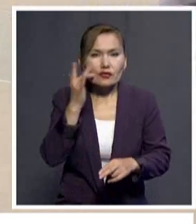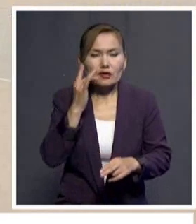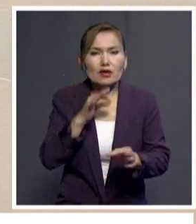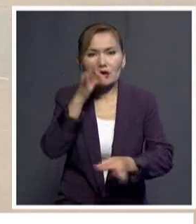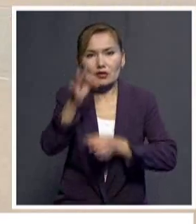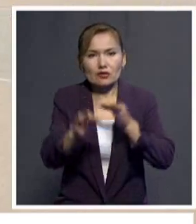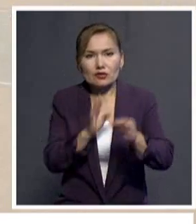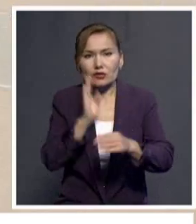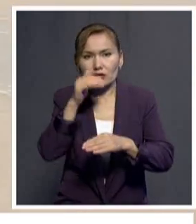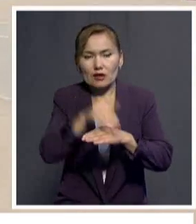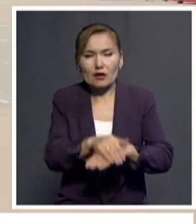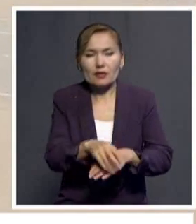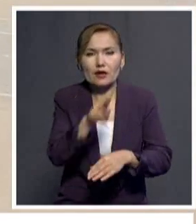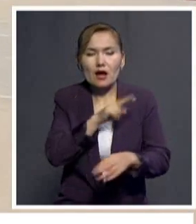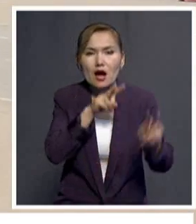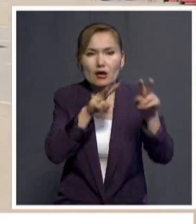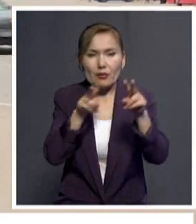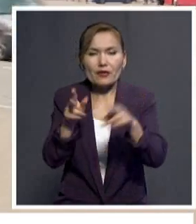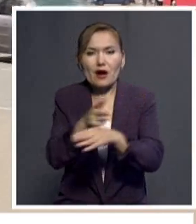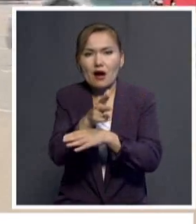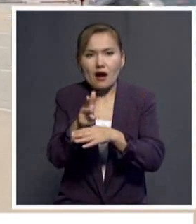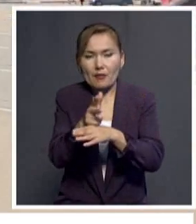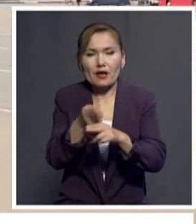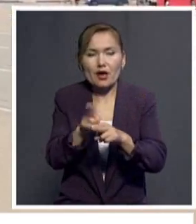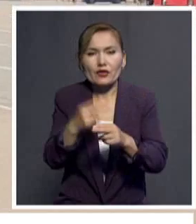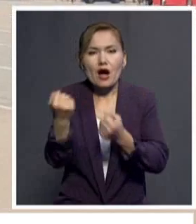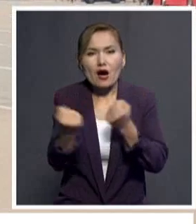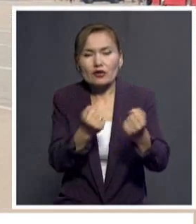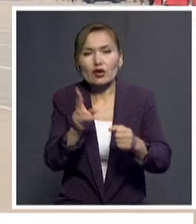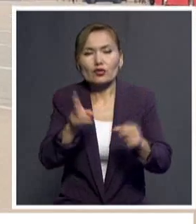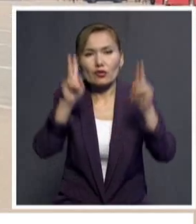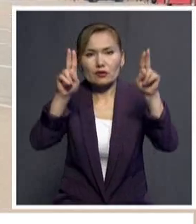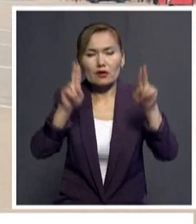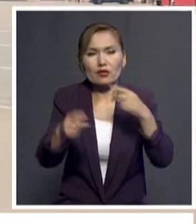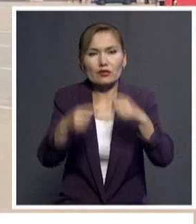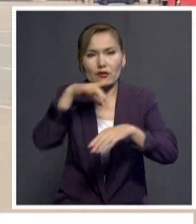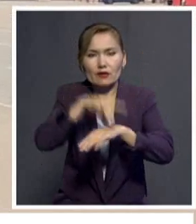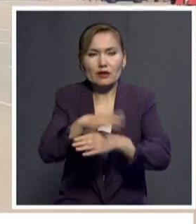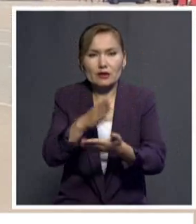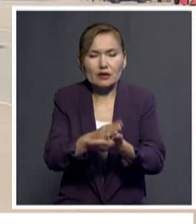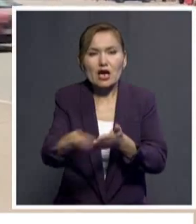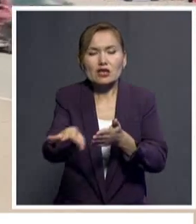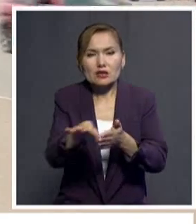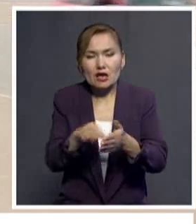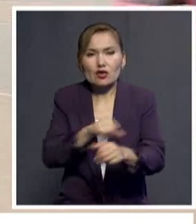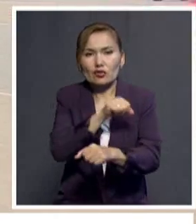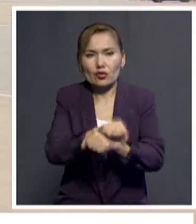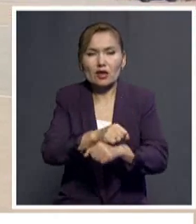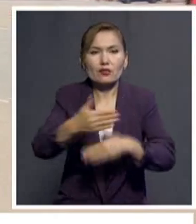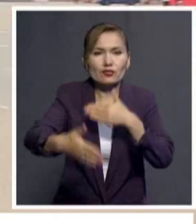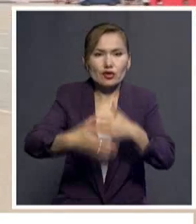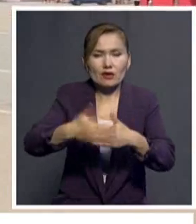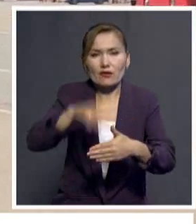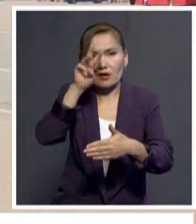жүргізушіге. Басында тоқтататын машина, үштен көп болса, соларды тоқтатамыз. Себебі сол, осы 1-2 нарушение машина